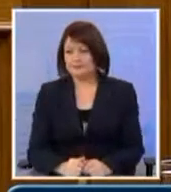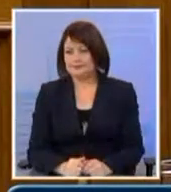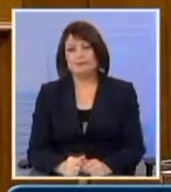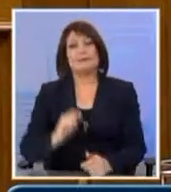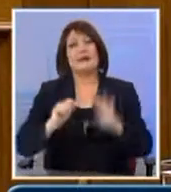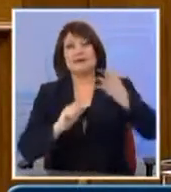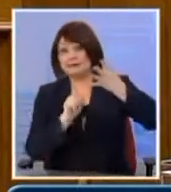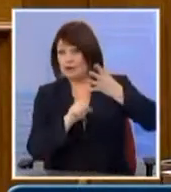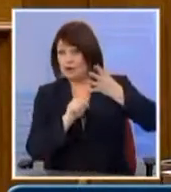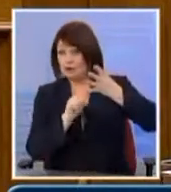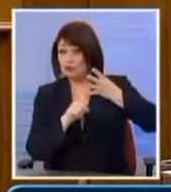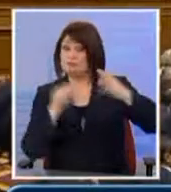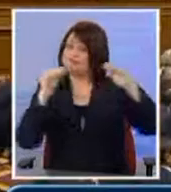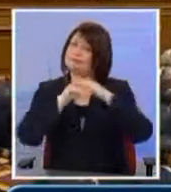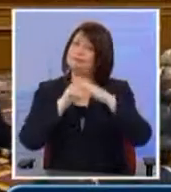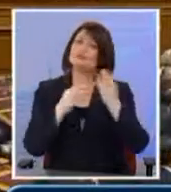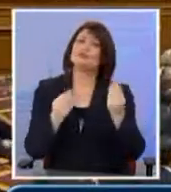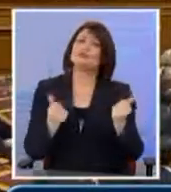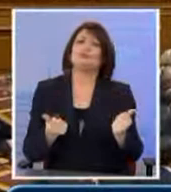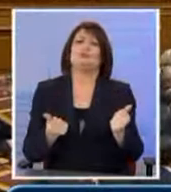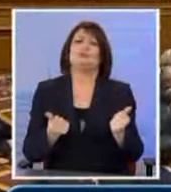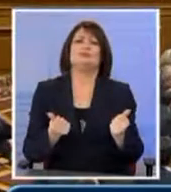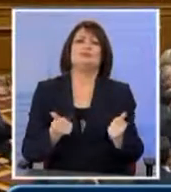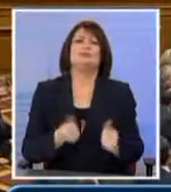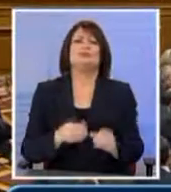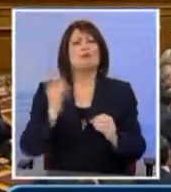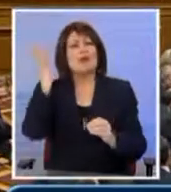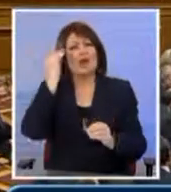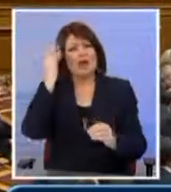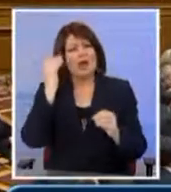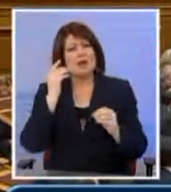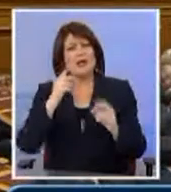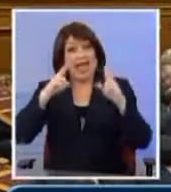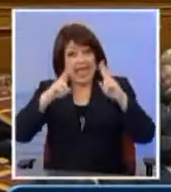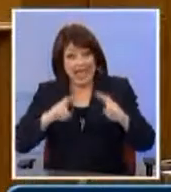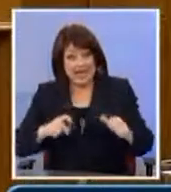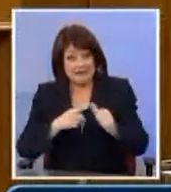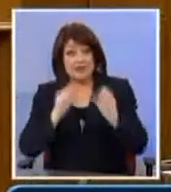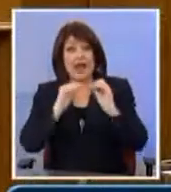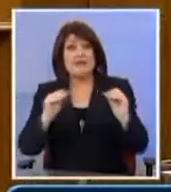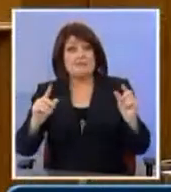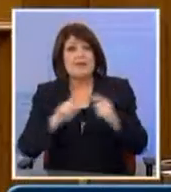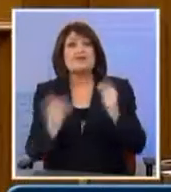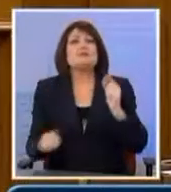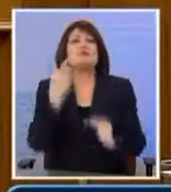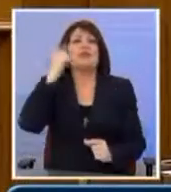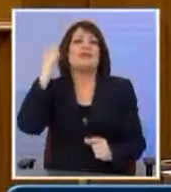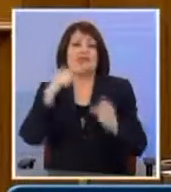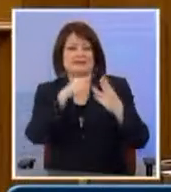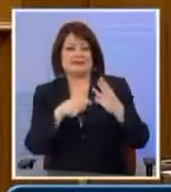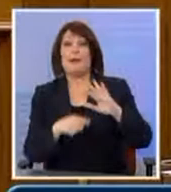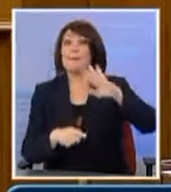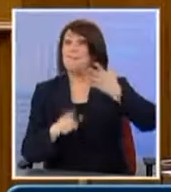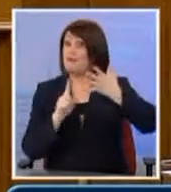Τέταρτο, επενδύει με συστηματικό τρόπο στο τρίγωνο της γνώσης, δηλαδή στην έρευνα, την εκπαίδευση και στην καινοτομία.